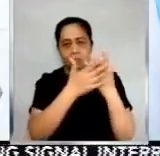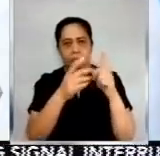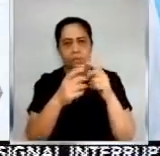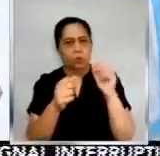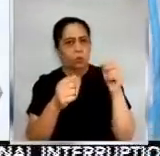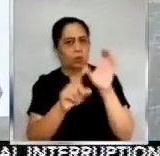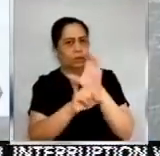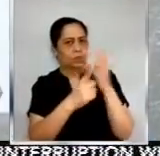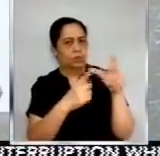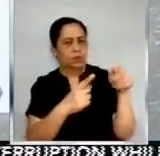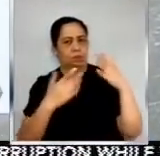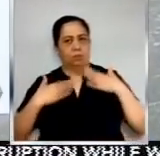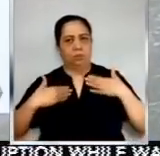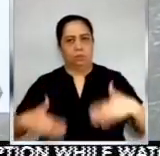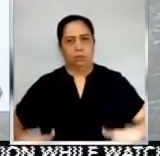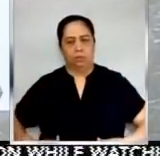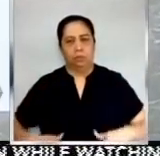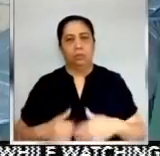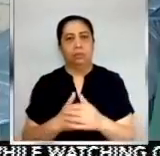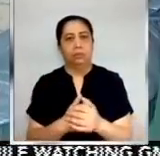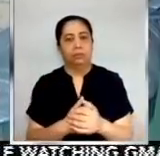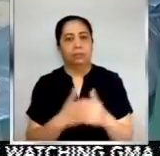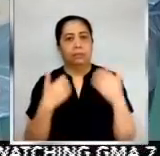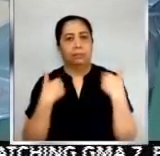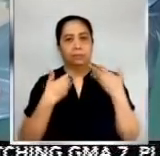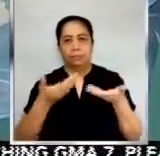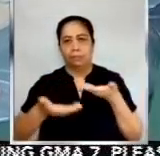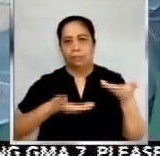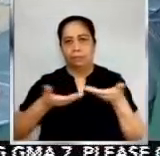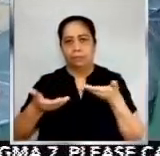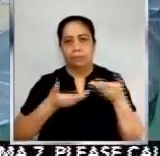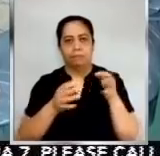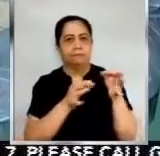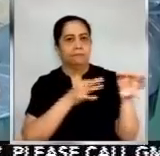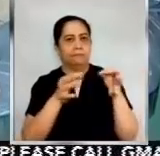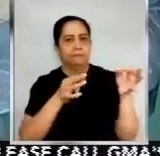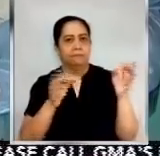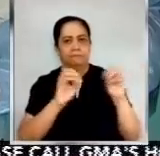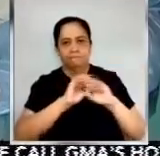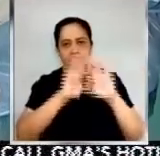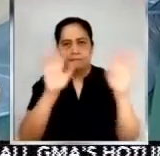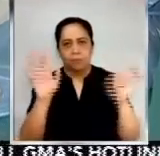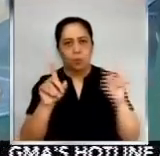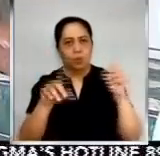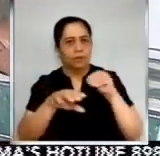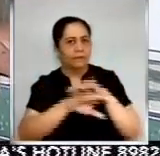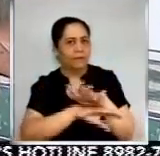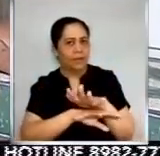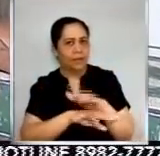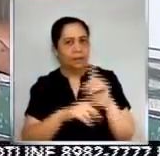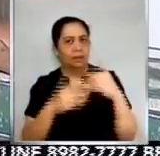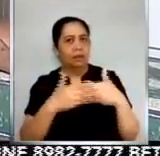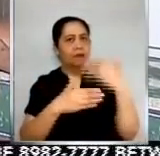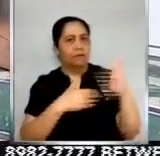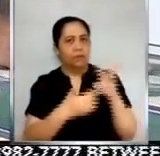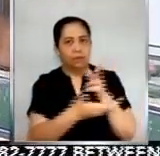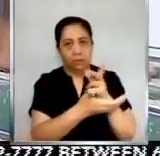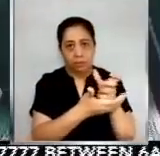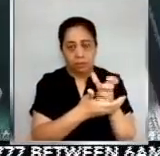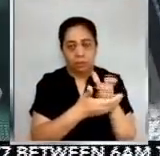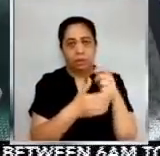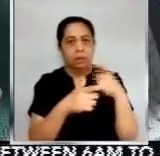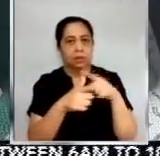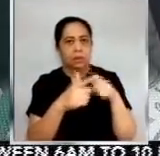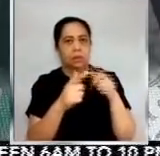ng babakunahan. May counseling din kung saan ipapaliwanag na maigi ang magiging epekto ng bakuna at pagkatapos. Kailangan munang maobserbahan ng